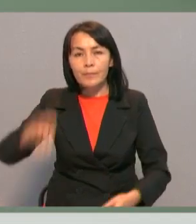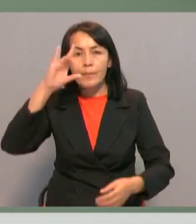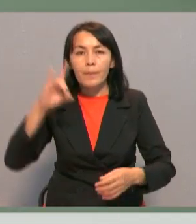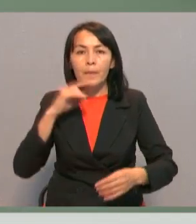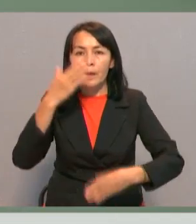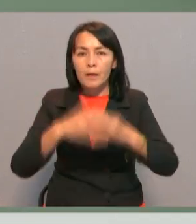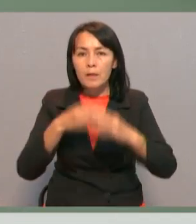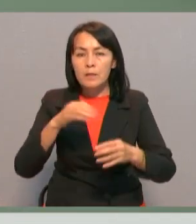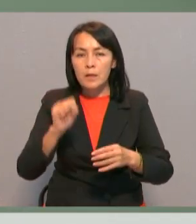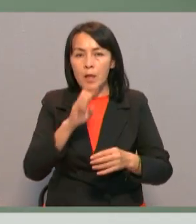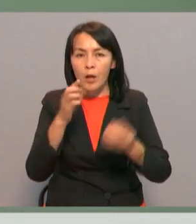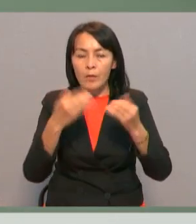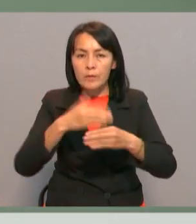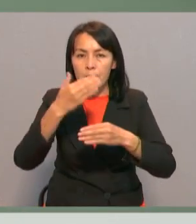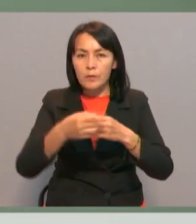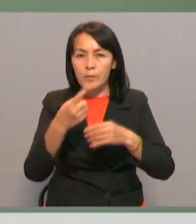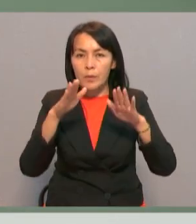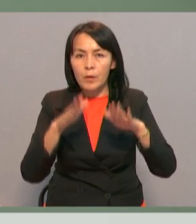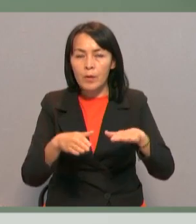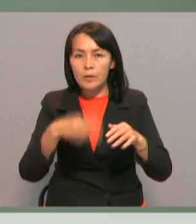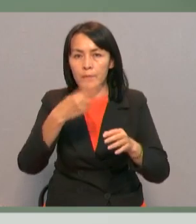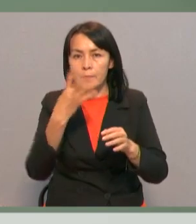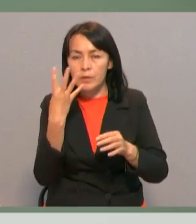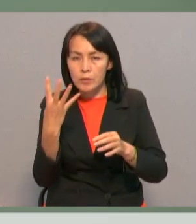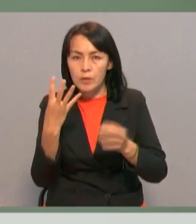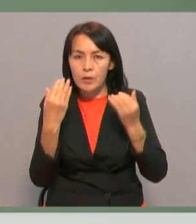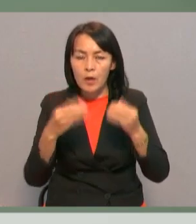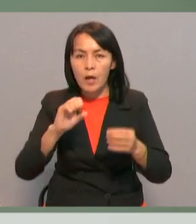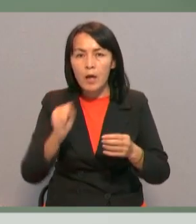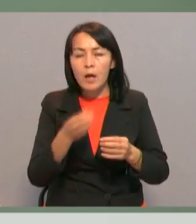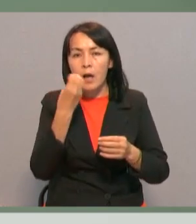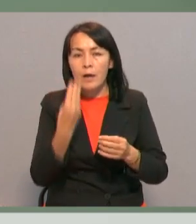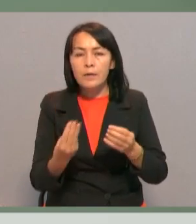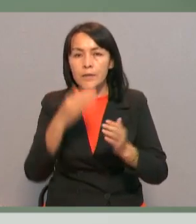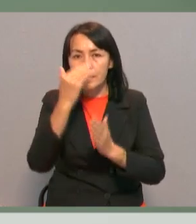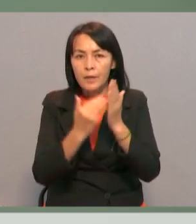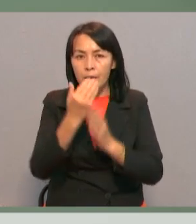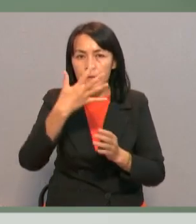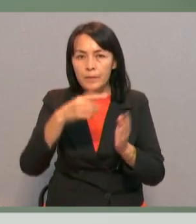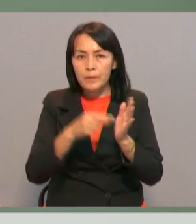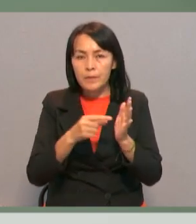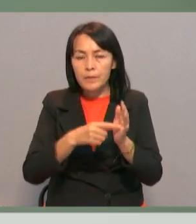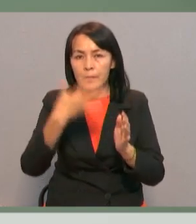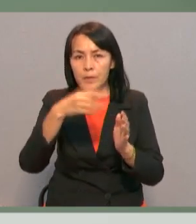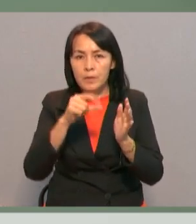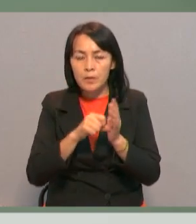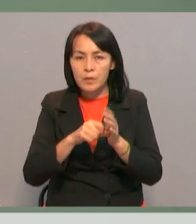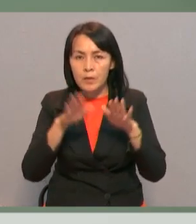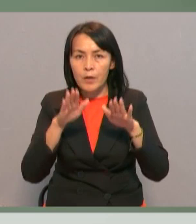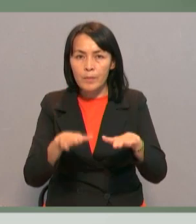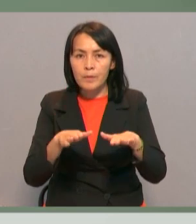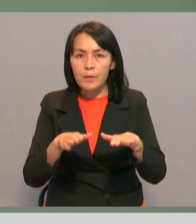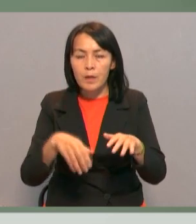Казахстанский теннисист Александр Бублик потерял одну позицию и стал 24-м. Александр Шевченко поднялся с 57-го на 56-е